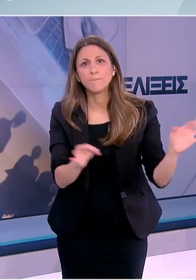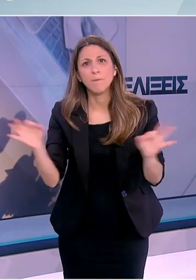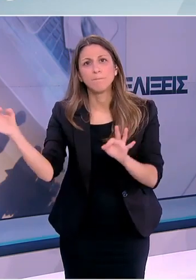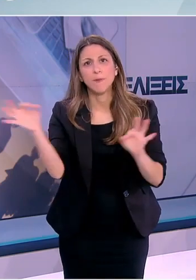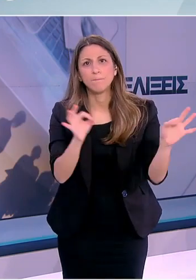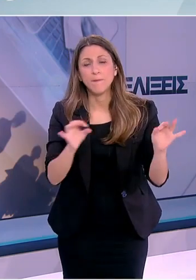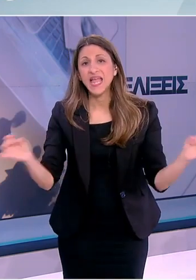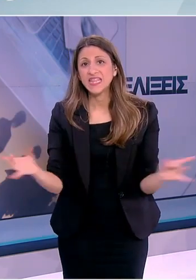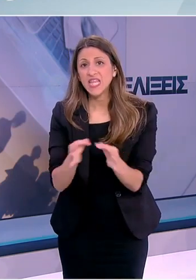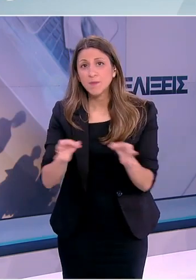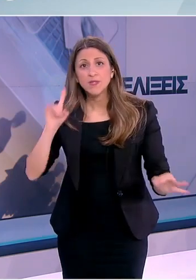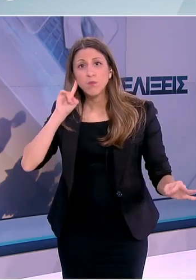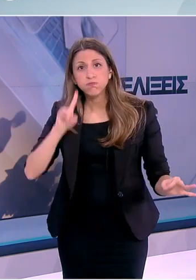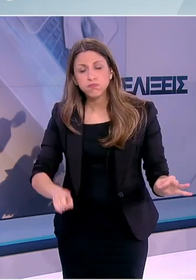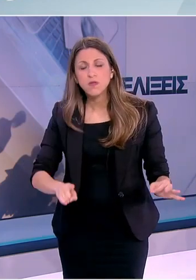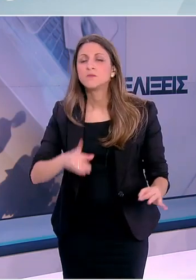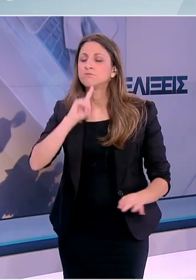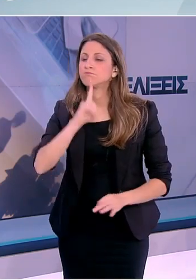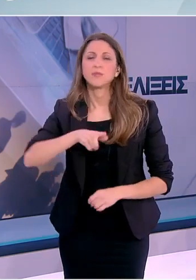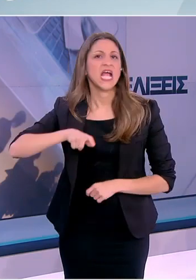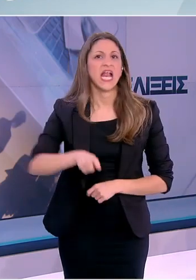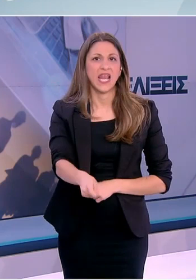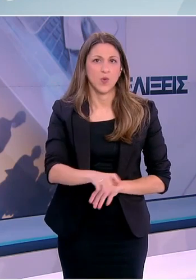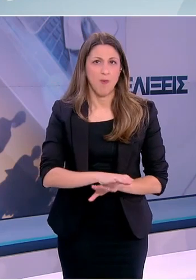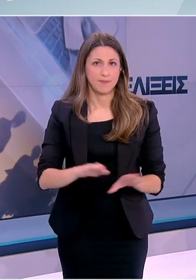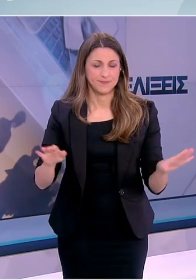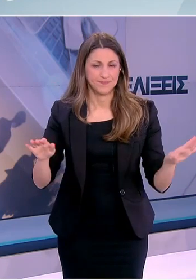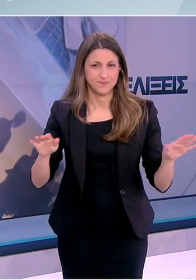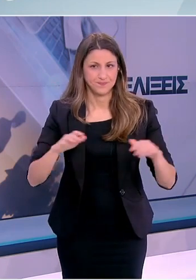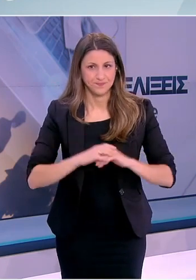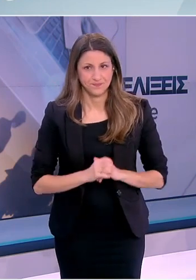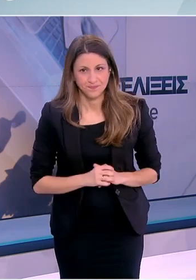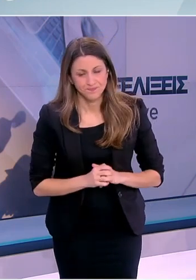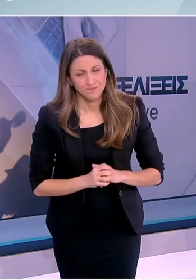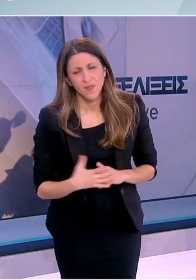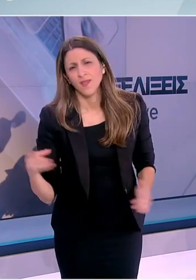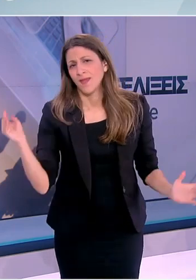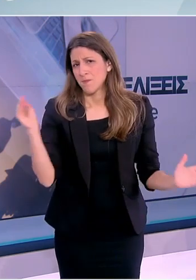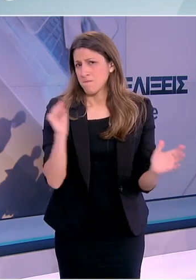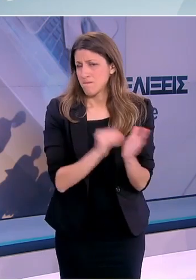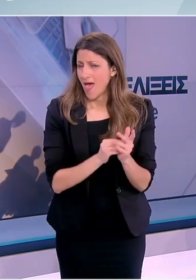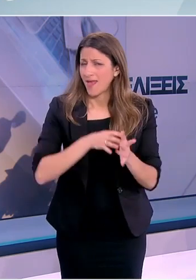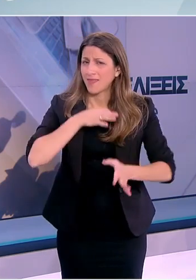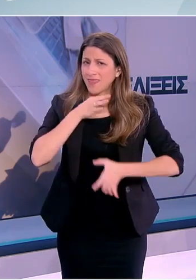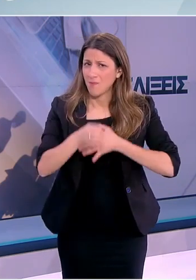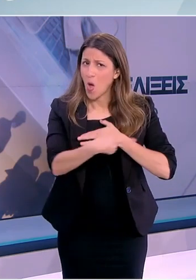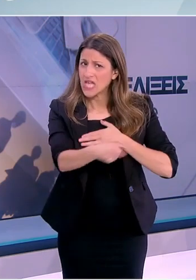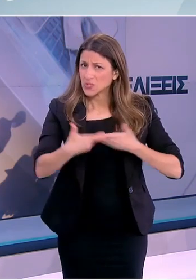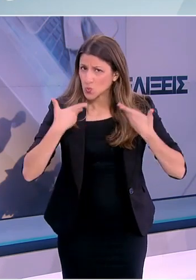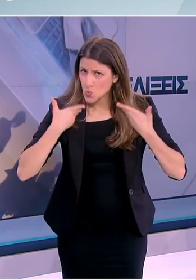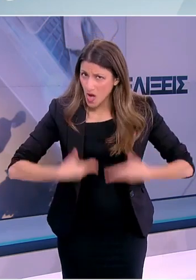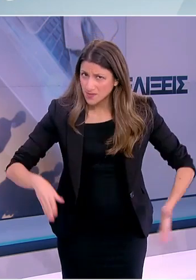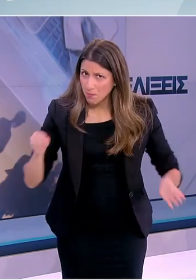της δημόσιας υγείας. Αγαπητοί μου συμπολίτες, δεν θα κουραστώ να λέω, δεν θέλω να κουράζεστε κι εσείς να